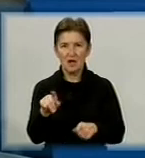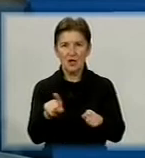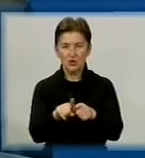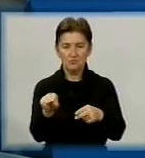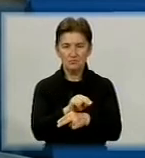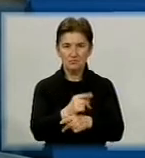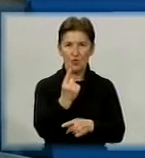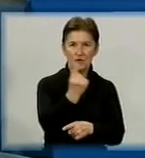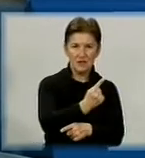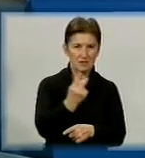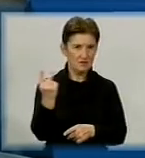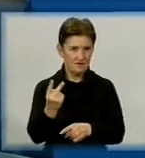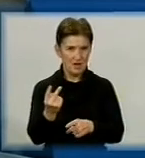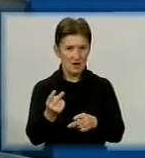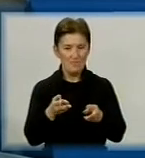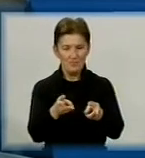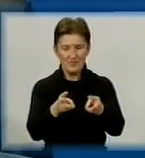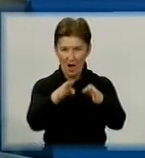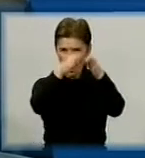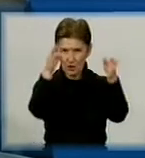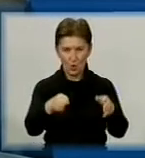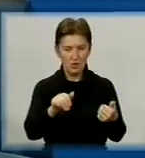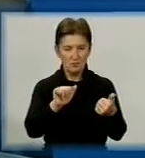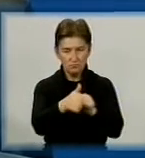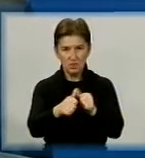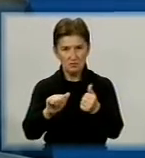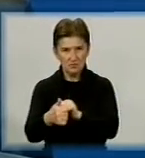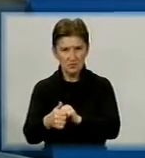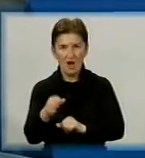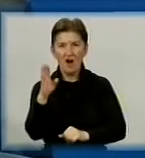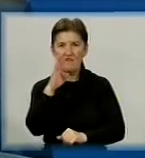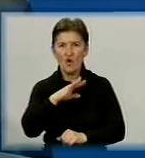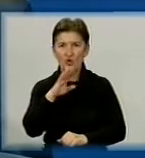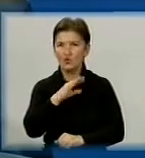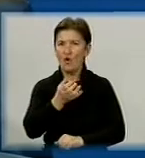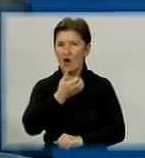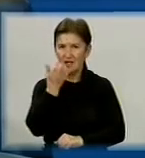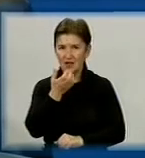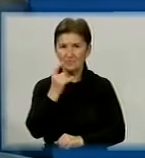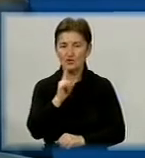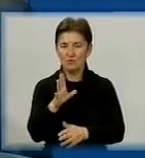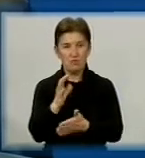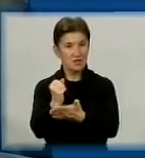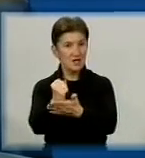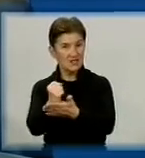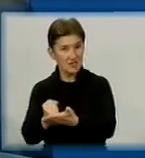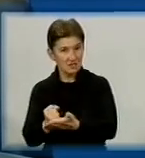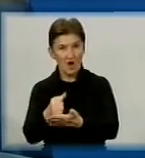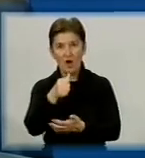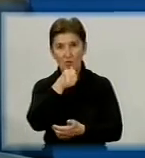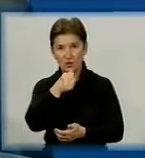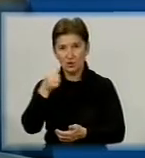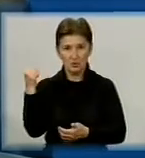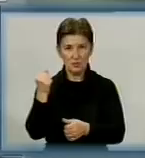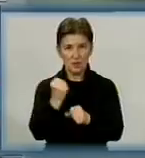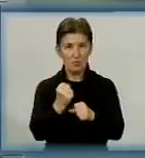номер 1. Мы там восстановили котел водогрейный с тем, чтобы был резерв, потому что в прошлом году мы работали без